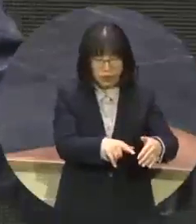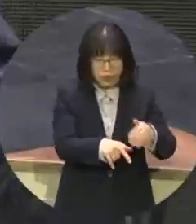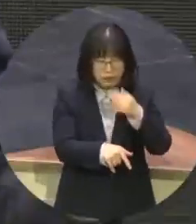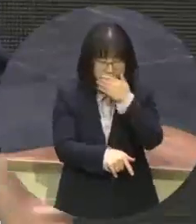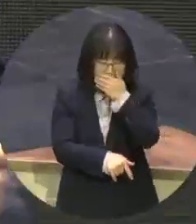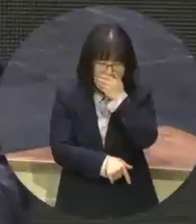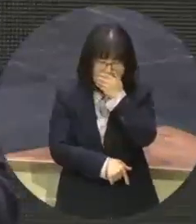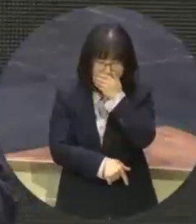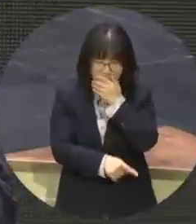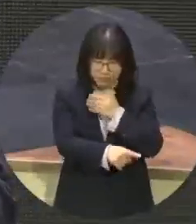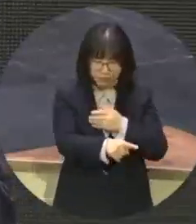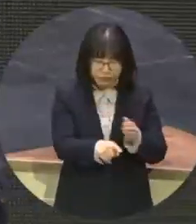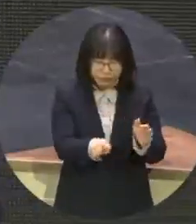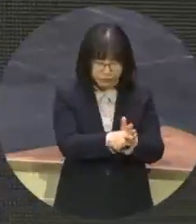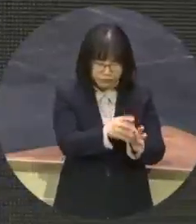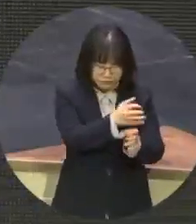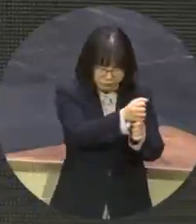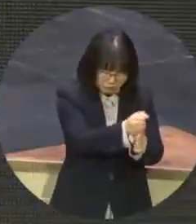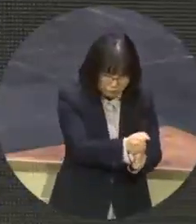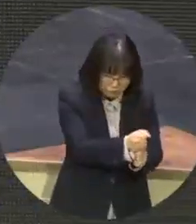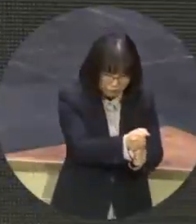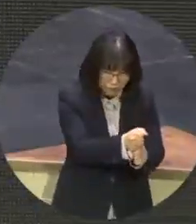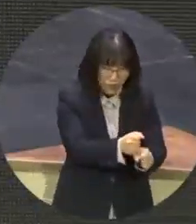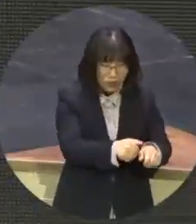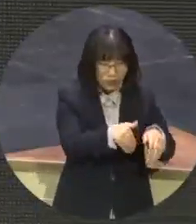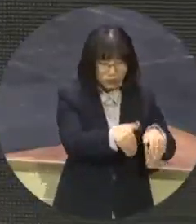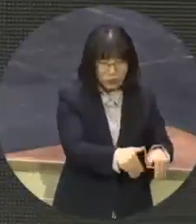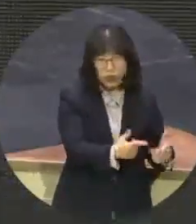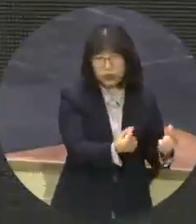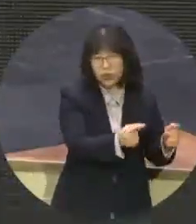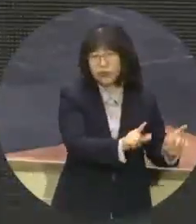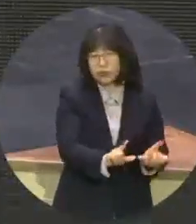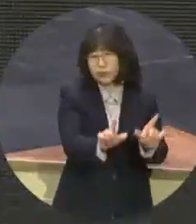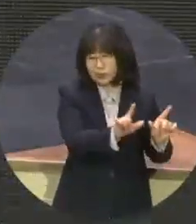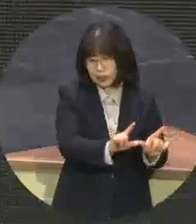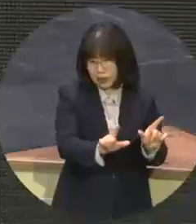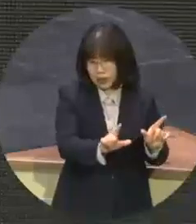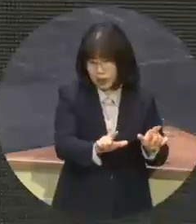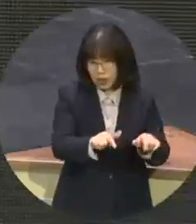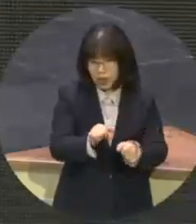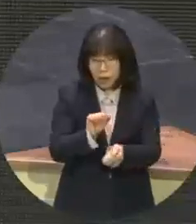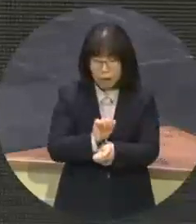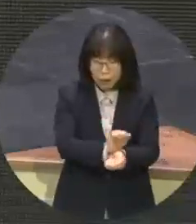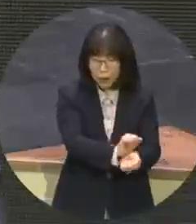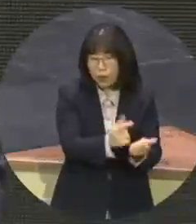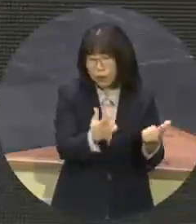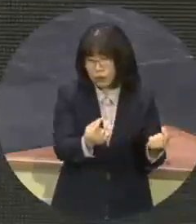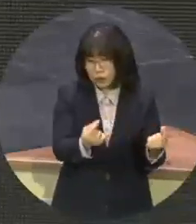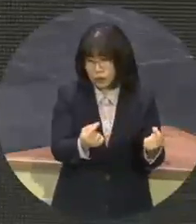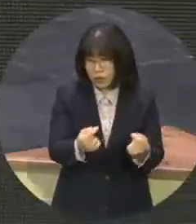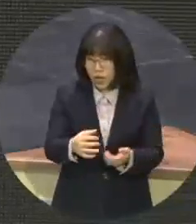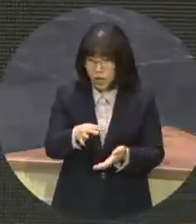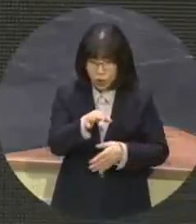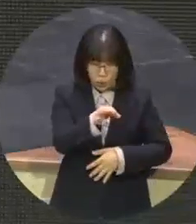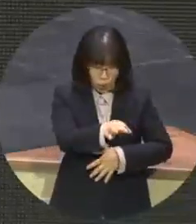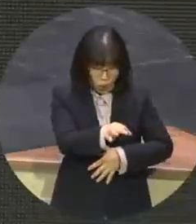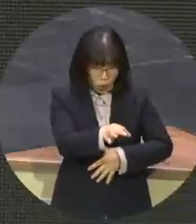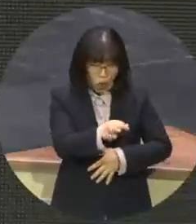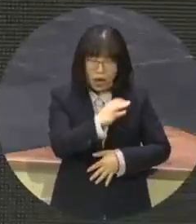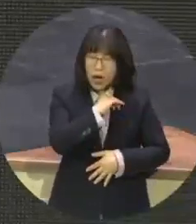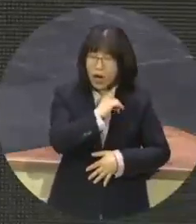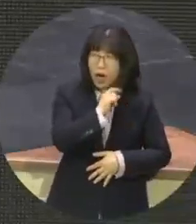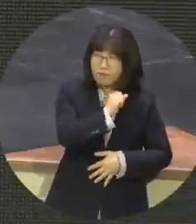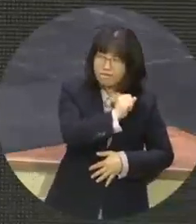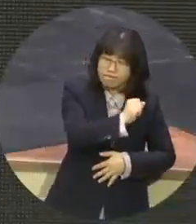불신자 의지하고 살고 그게 노예 속국이 포로예요. 돈에 포로돼가지고